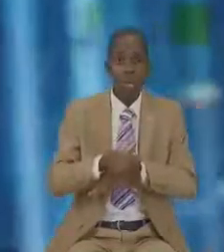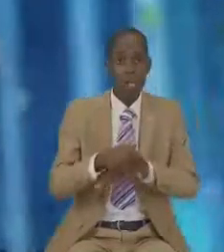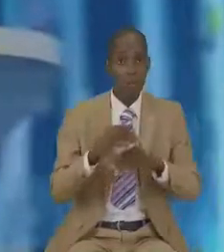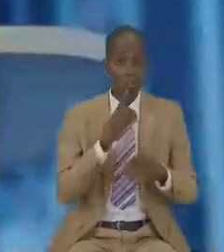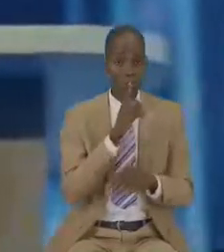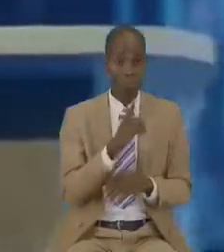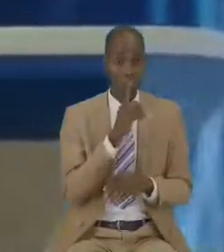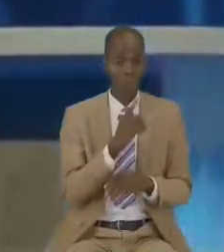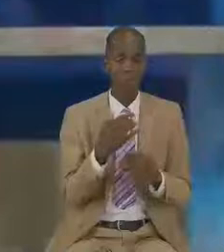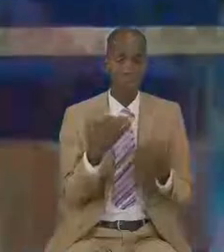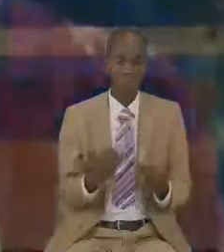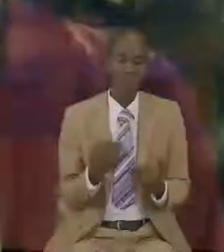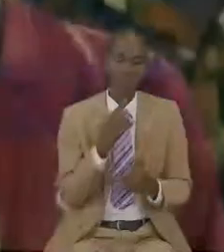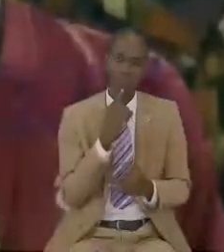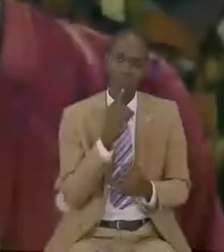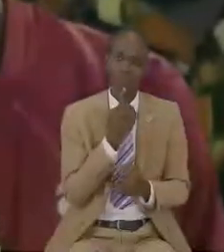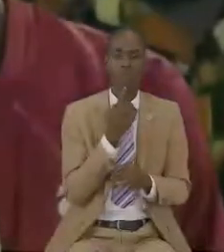yeux fermés.